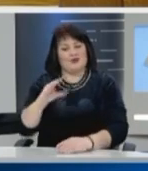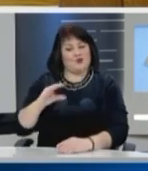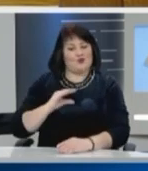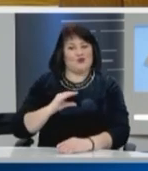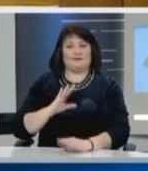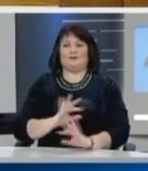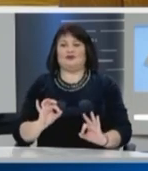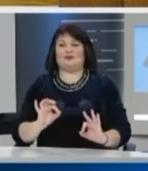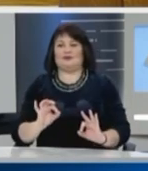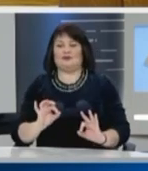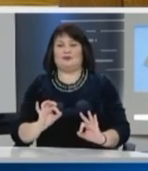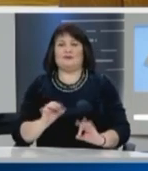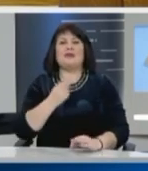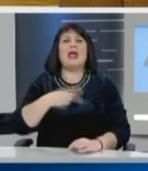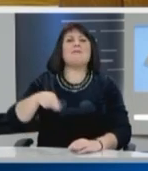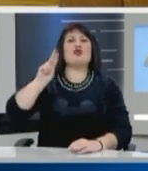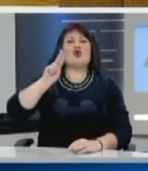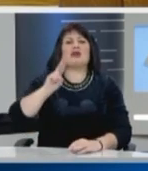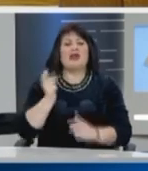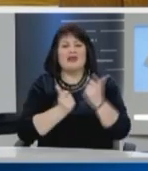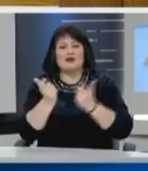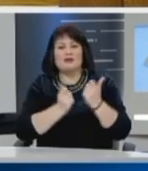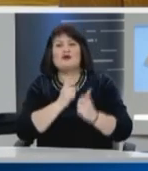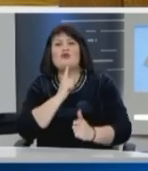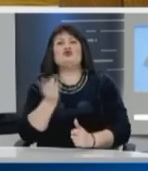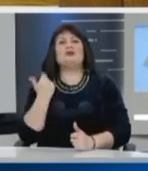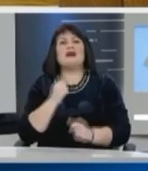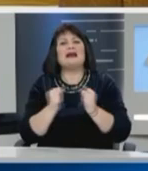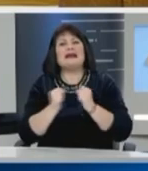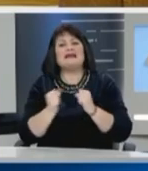το επίπεδο των επιτοκίων δανεισμού στα προ-κρίσης επίπεδα.